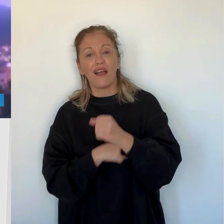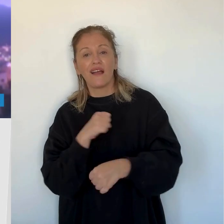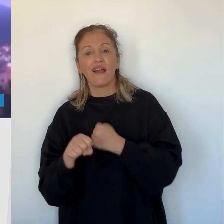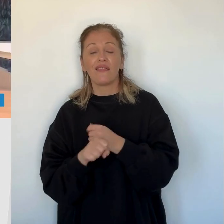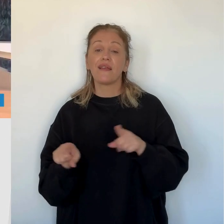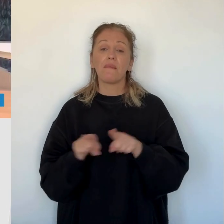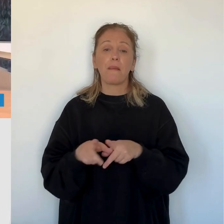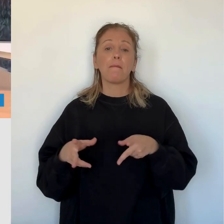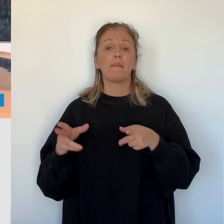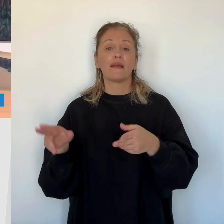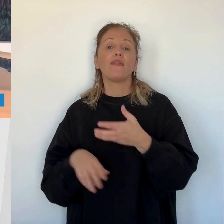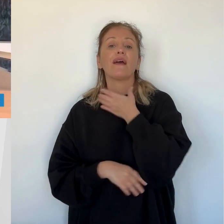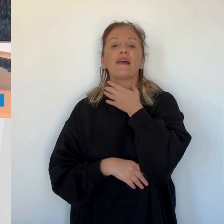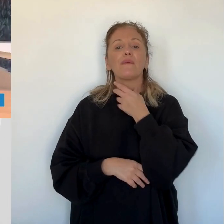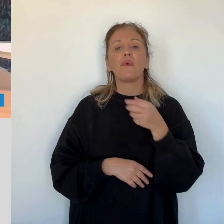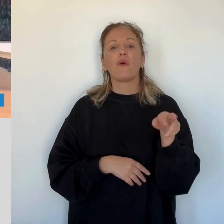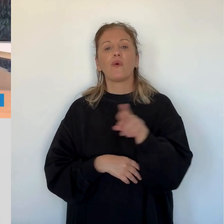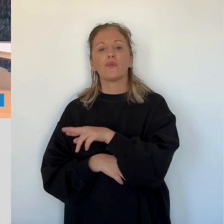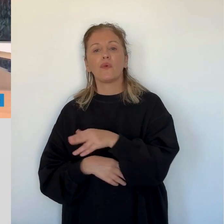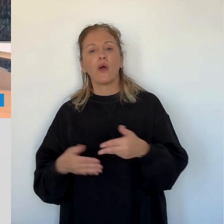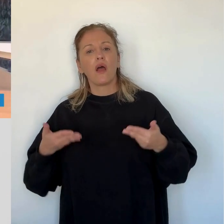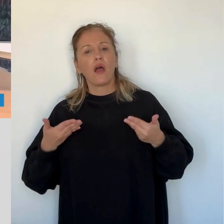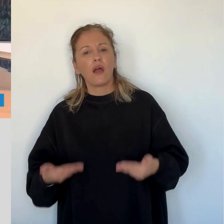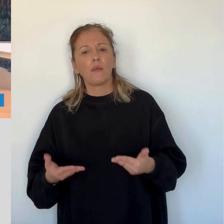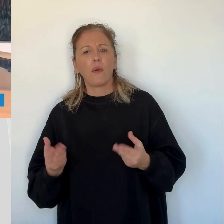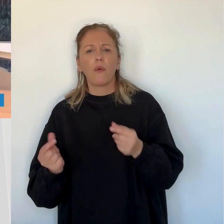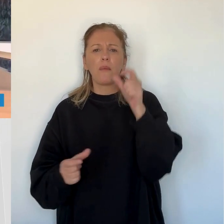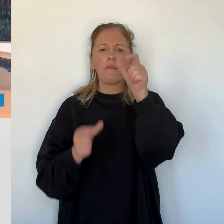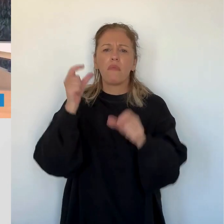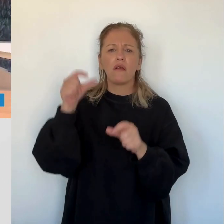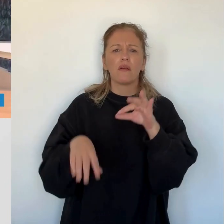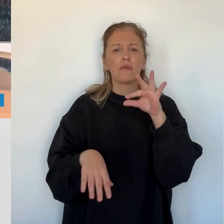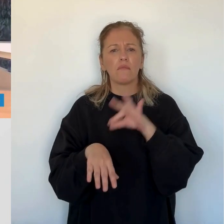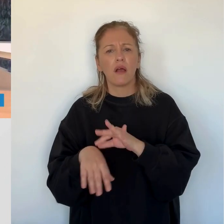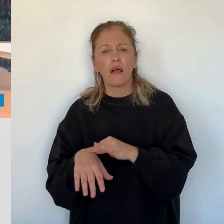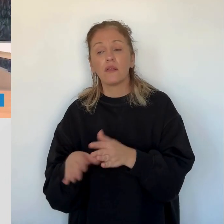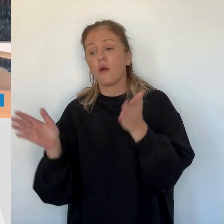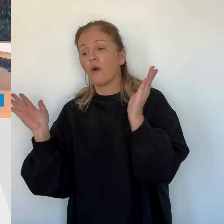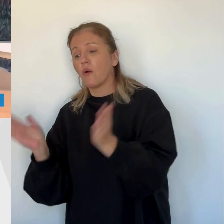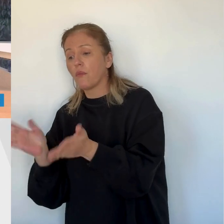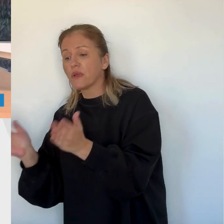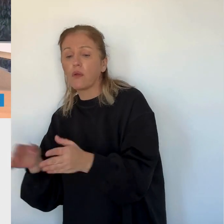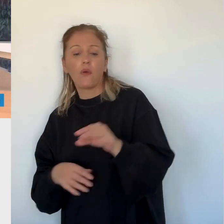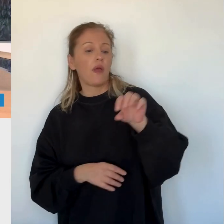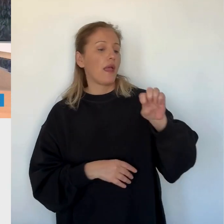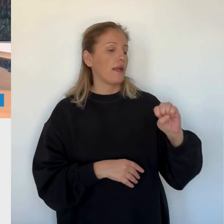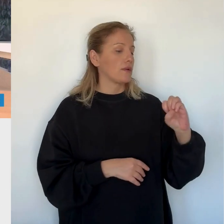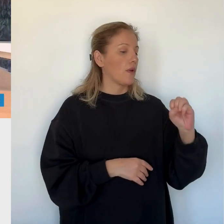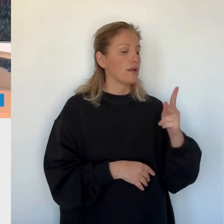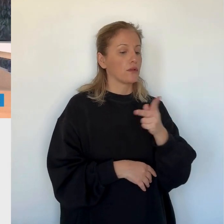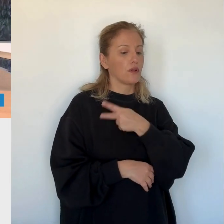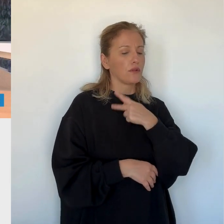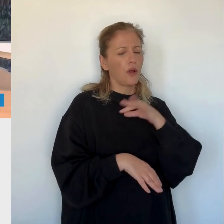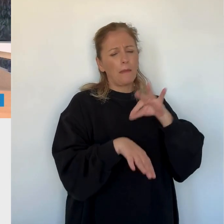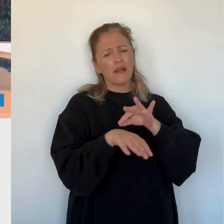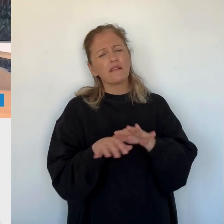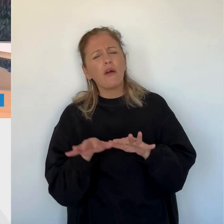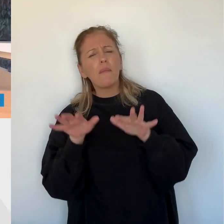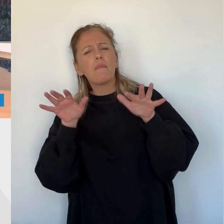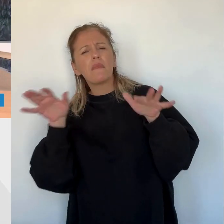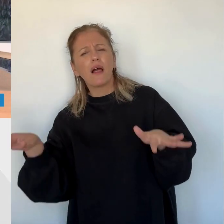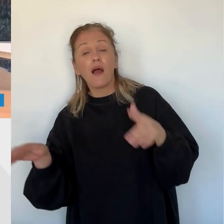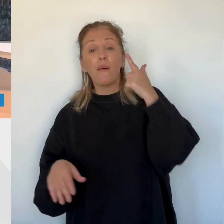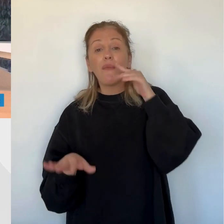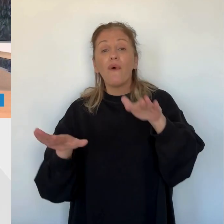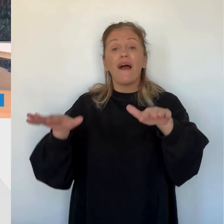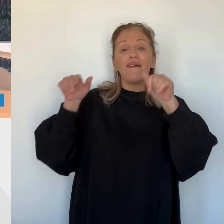de virus. Chaque année, c'est à ce moment-là que la grippe fait son retour. Depuis quelques jours, les indicateurs sont au rouge, tant à l'hôpital que chez